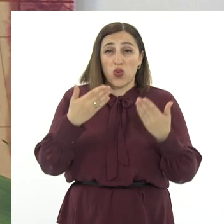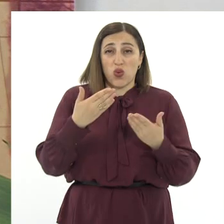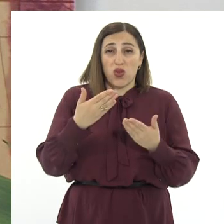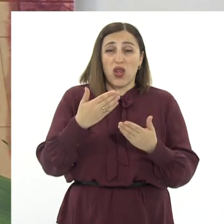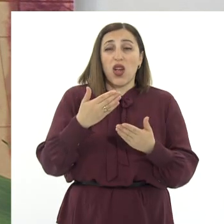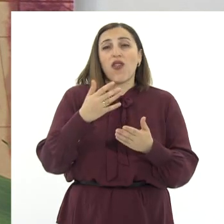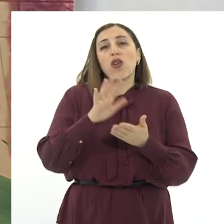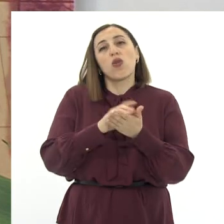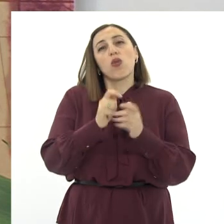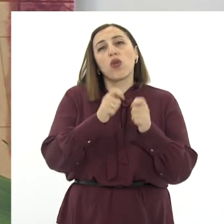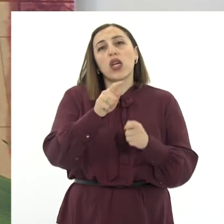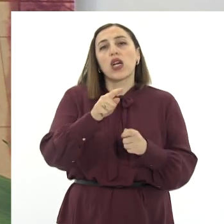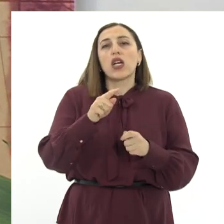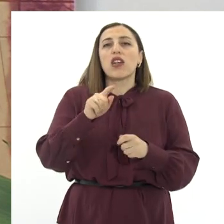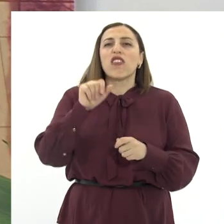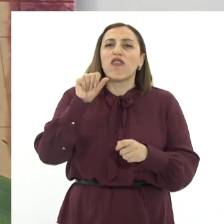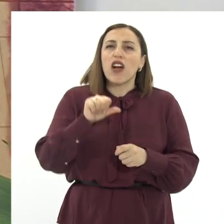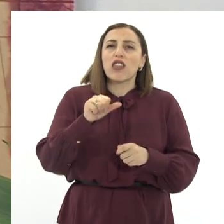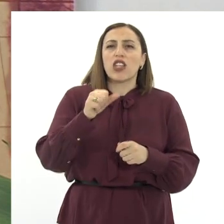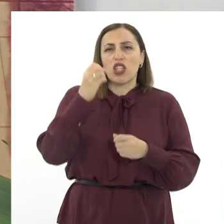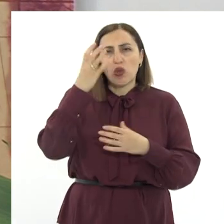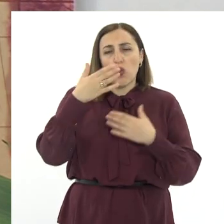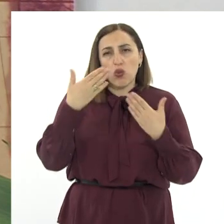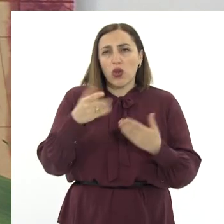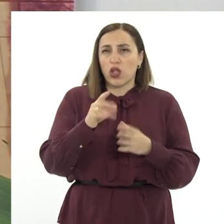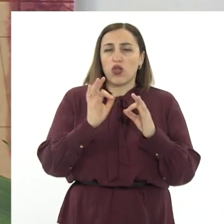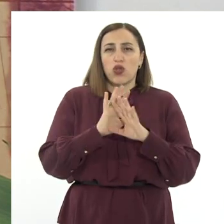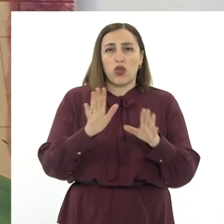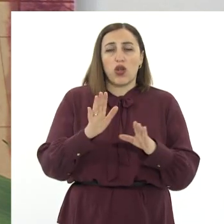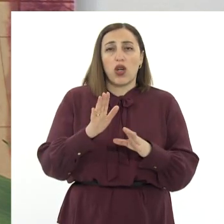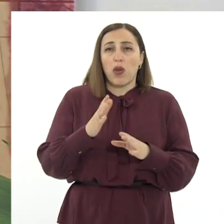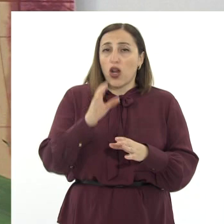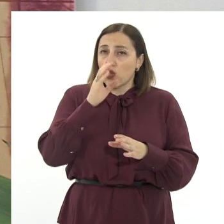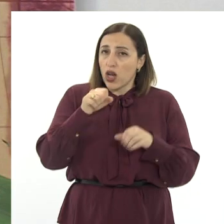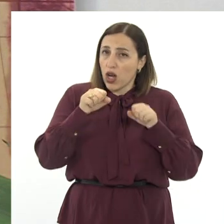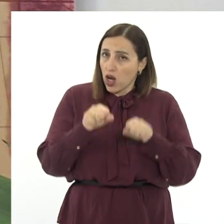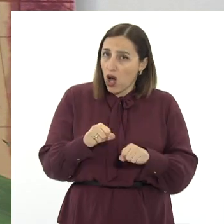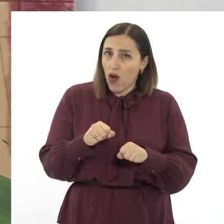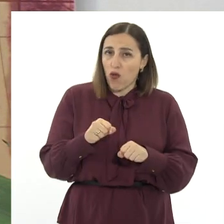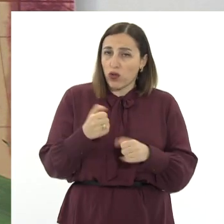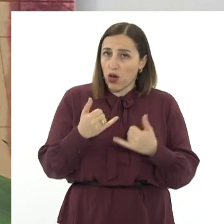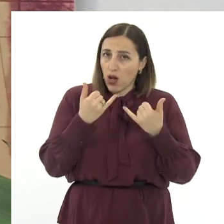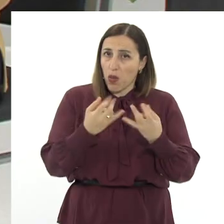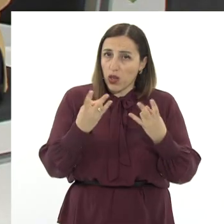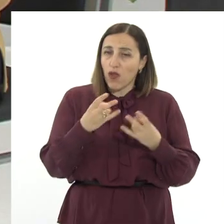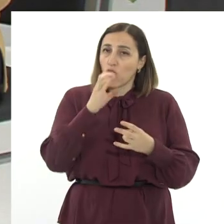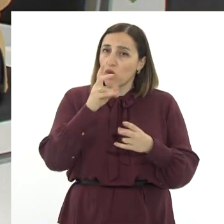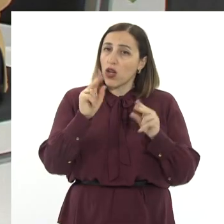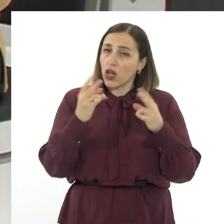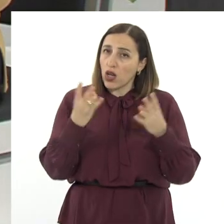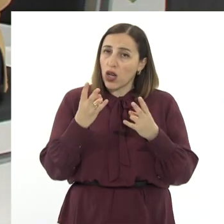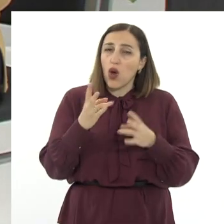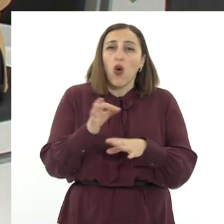կամ դասիրակել, ճիշտ չի, ով պիտի հաշվի առնի շան իրավունքը լինել երջանիկ, ում վրա